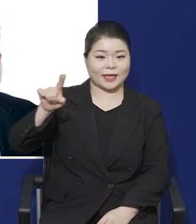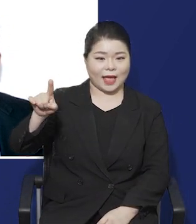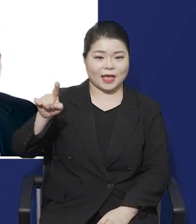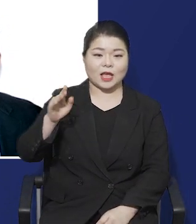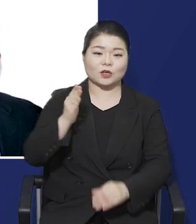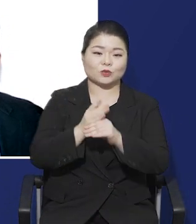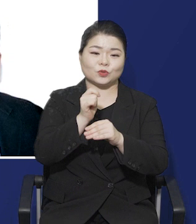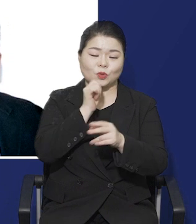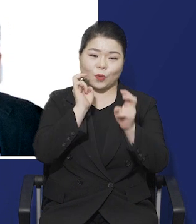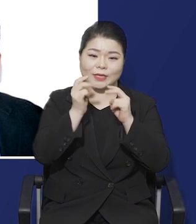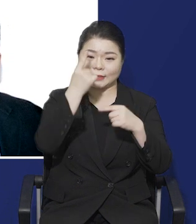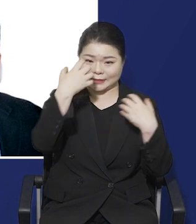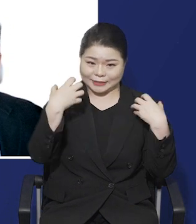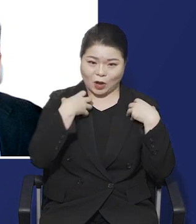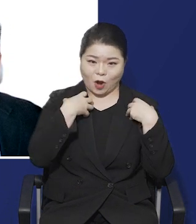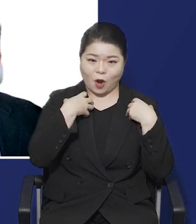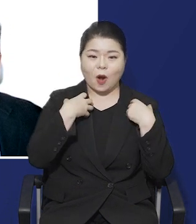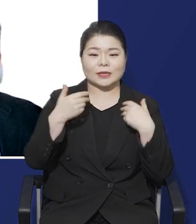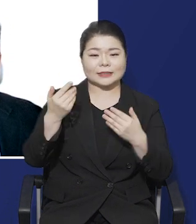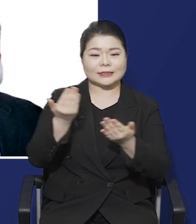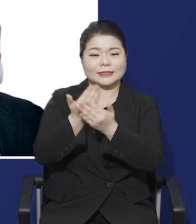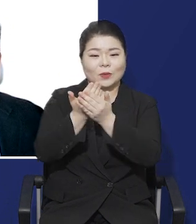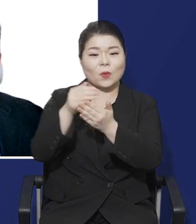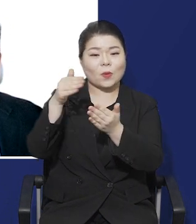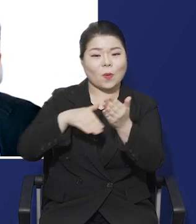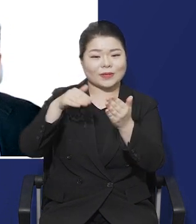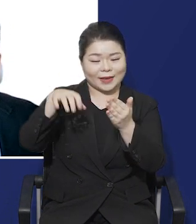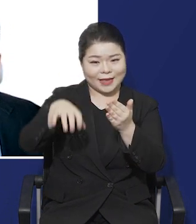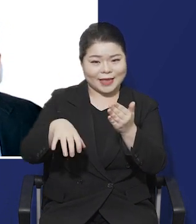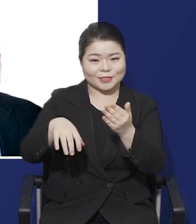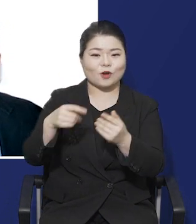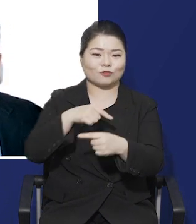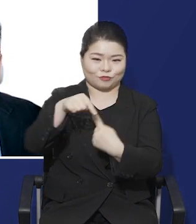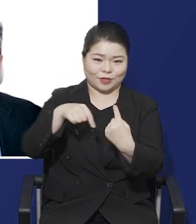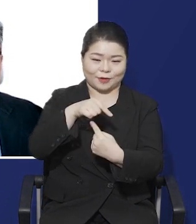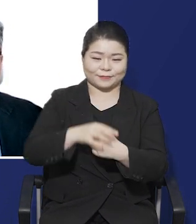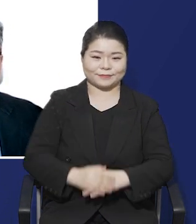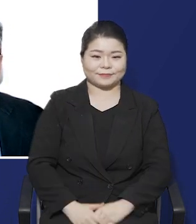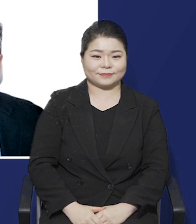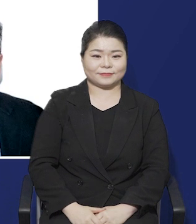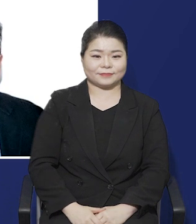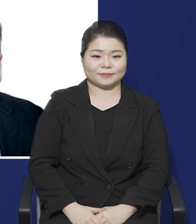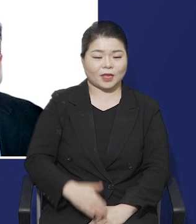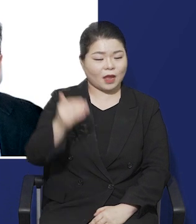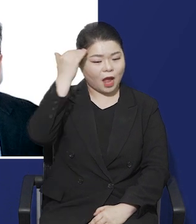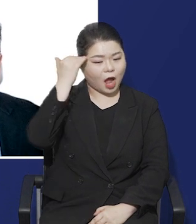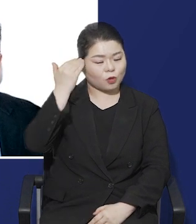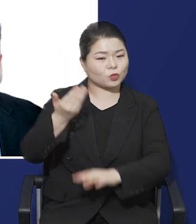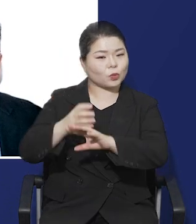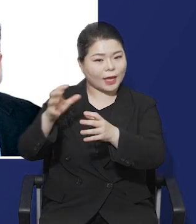중소기업청과 중소기업진흥공단이 운영하고 있는 무역 포털 사이트입니다. 국내외 판로를